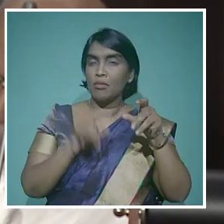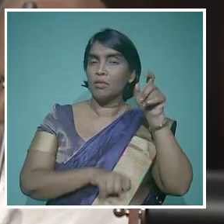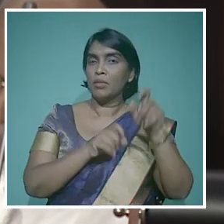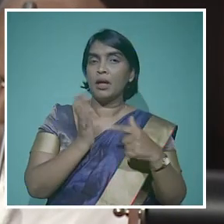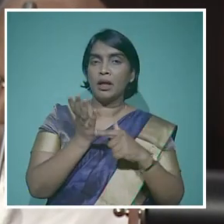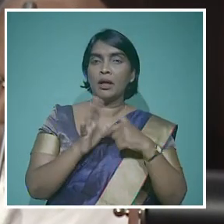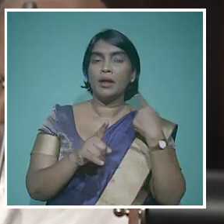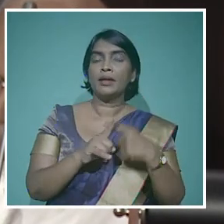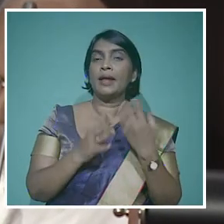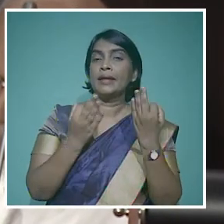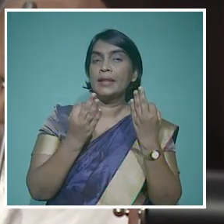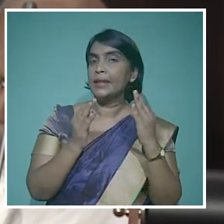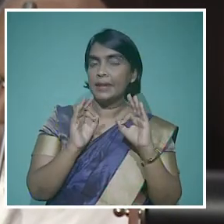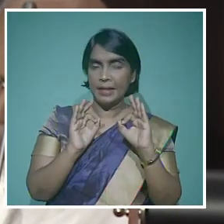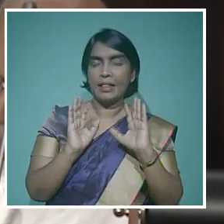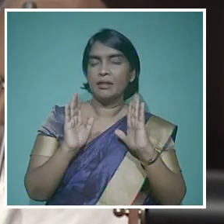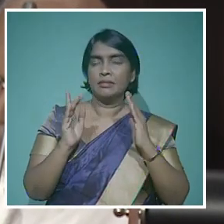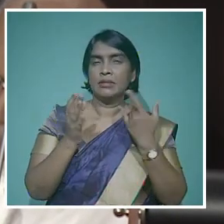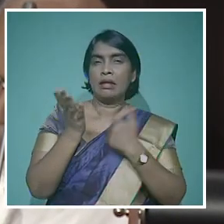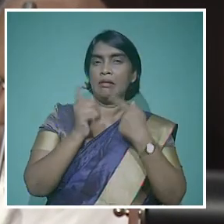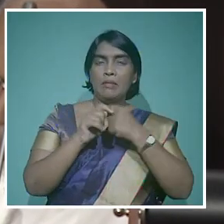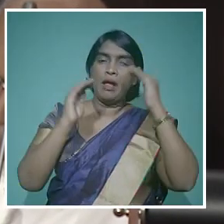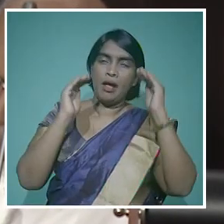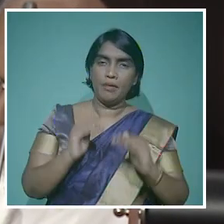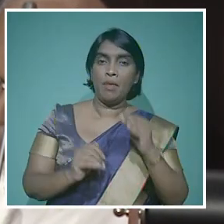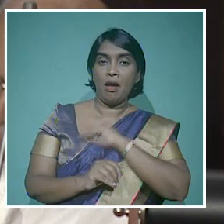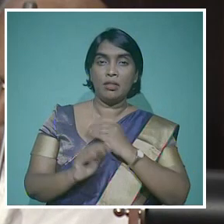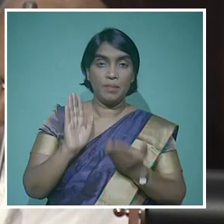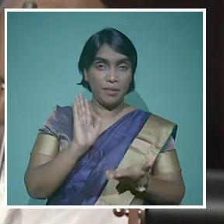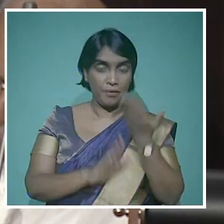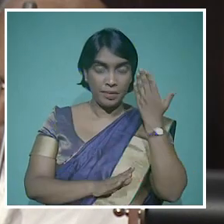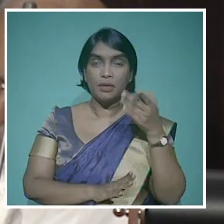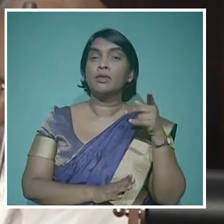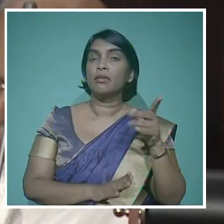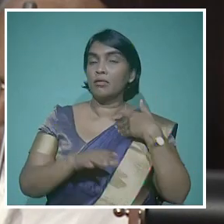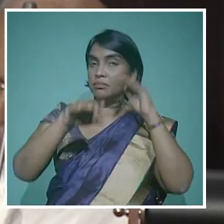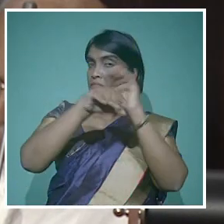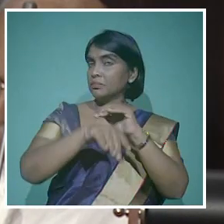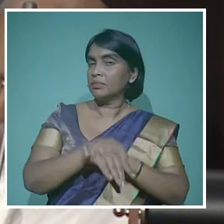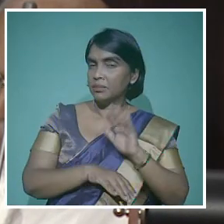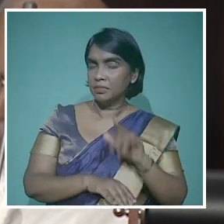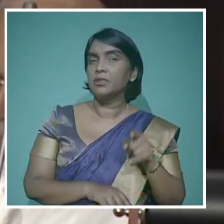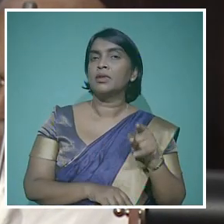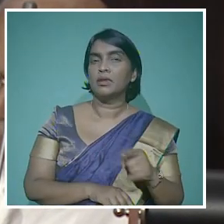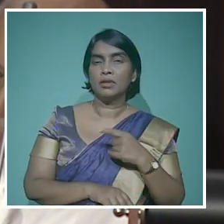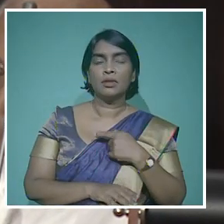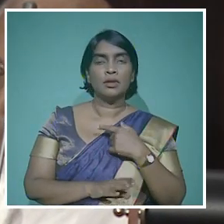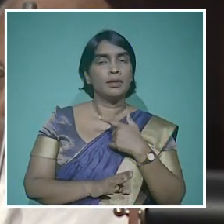බදු නිදාස සීමාවෙන් පහළ සිටිනු ඇත. එම නිසා ඉහළ ආදායම් උපයන්නන් හඳුන්වා ගැනීම සඳහා